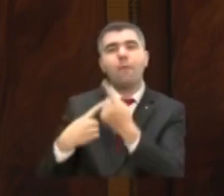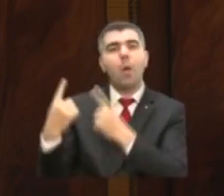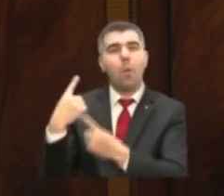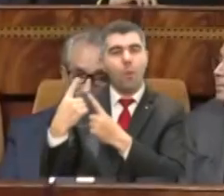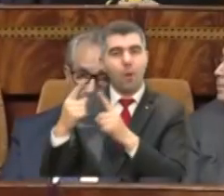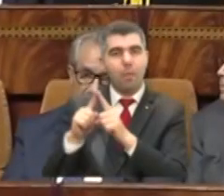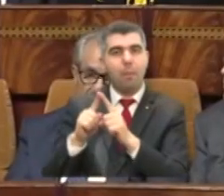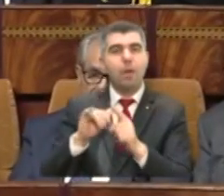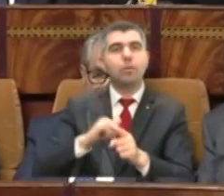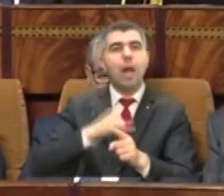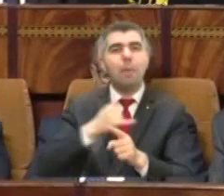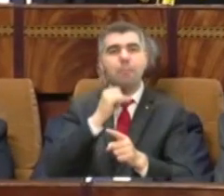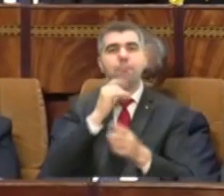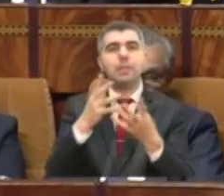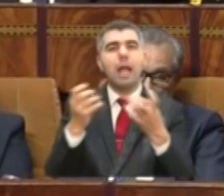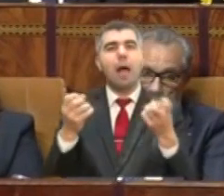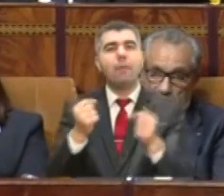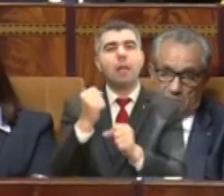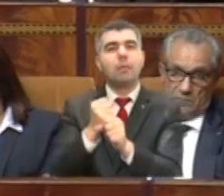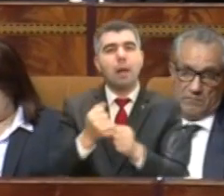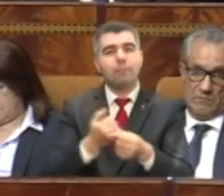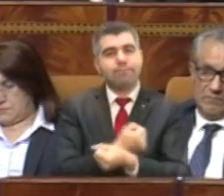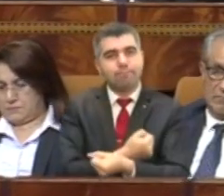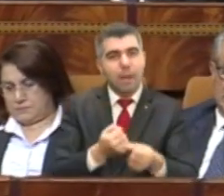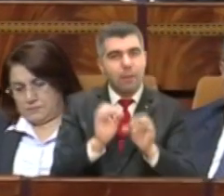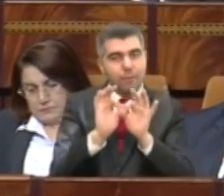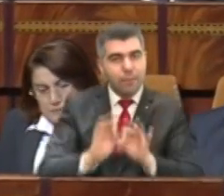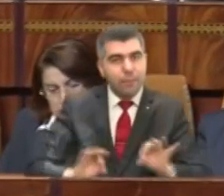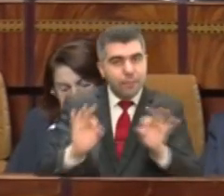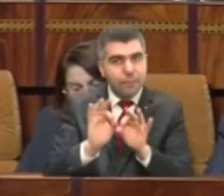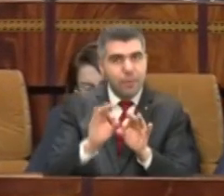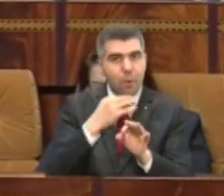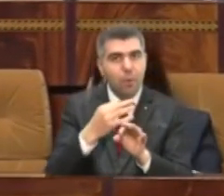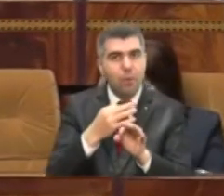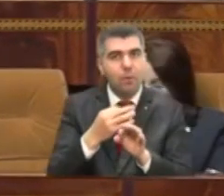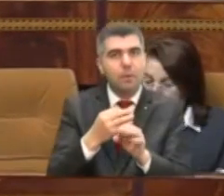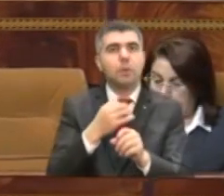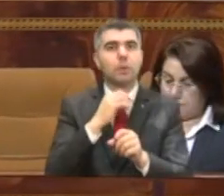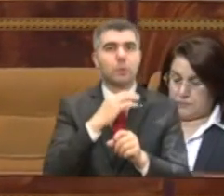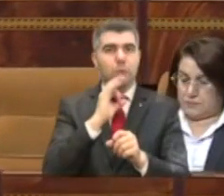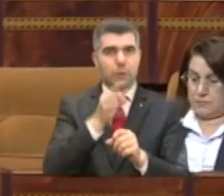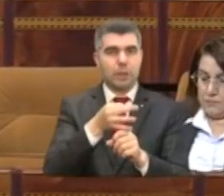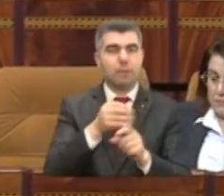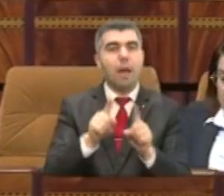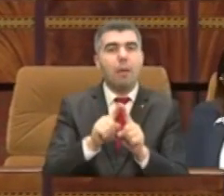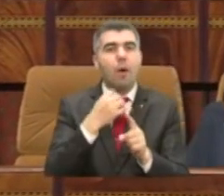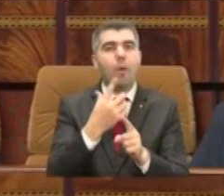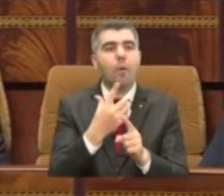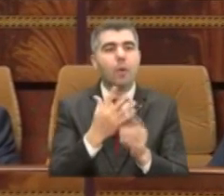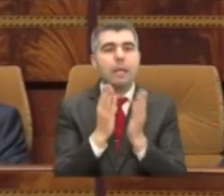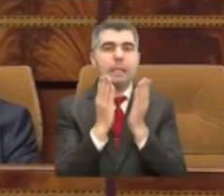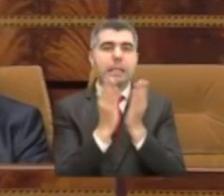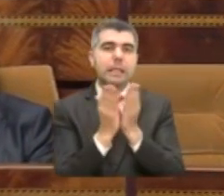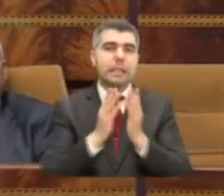ويفتح لهم باب الشغل. بالتالي في مجال التعليم غادي نشوف غير الشق الاجتماعي، غير